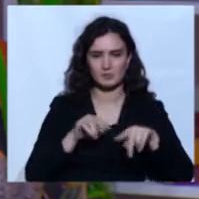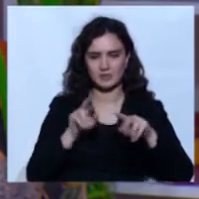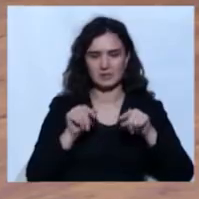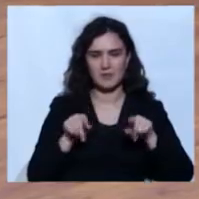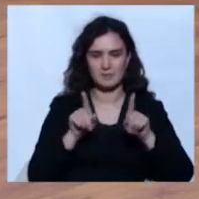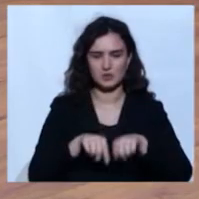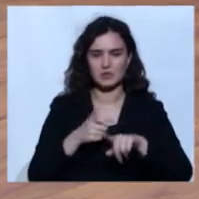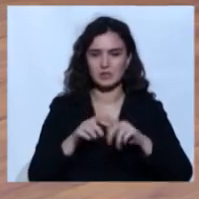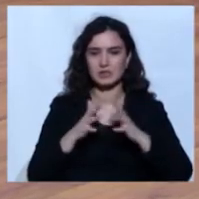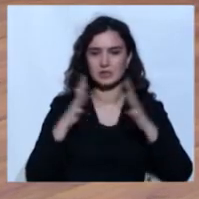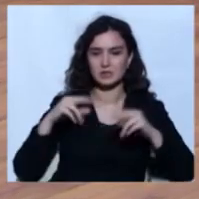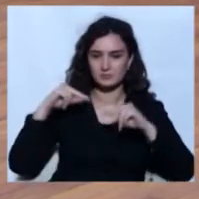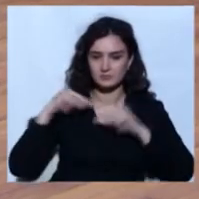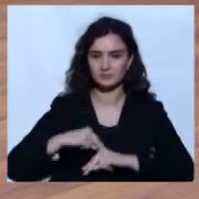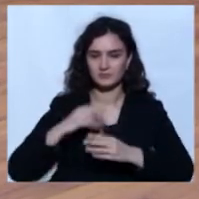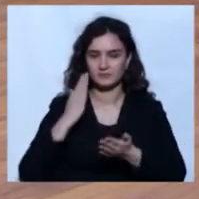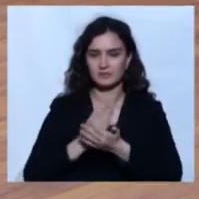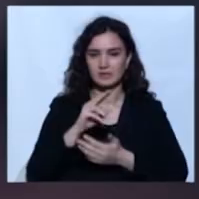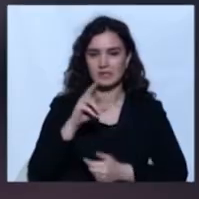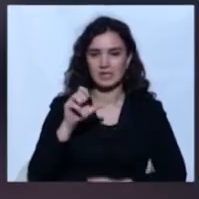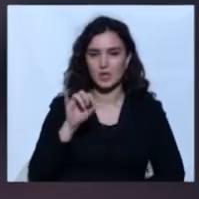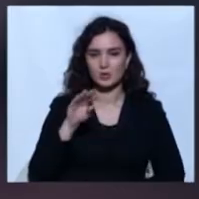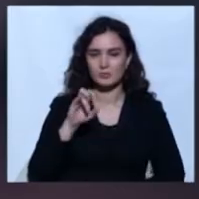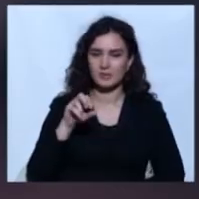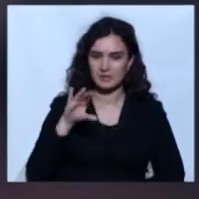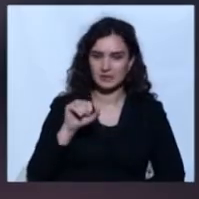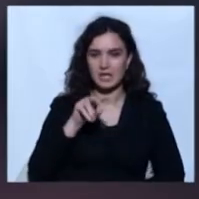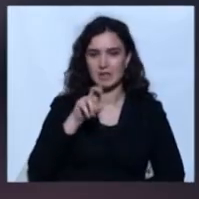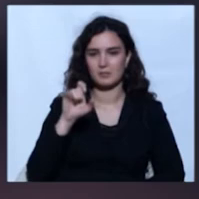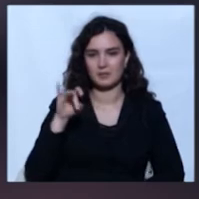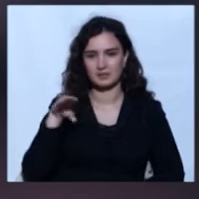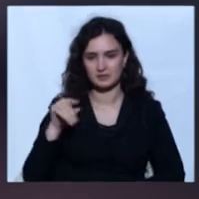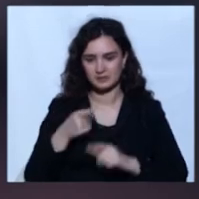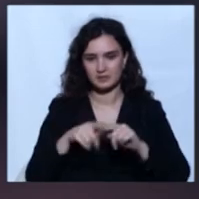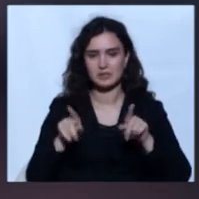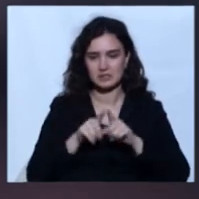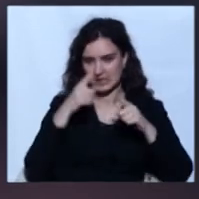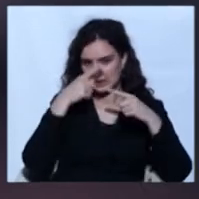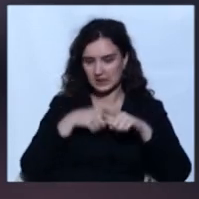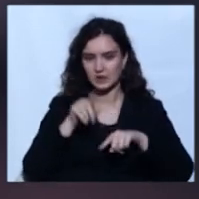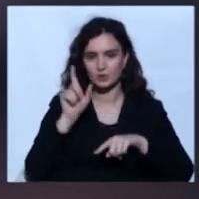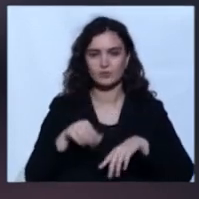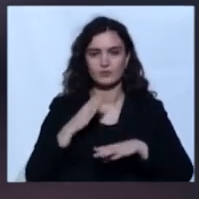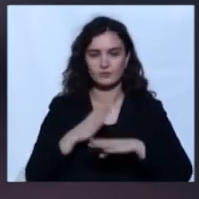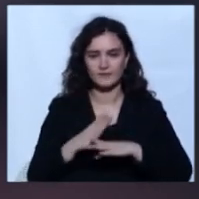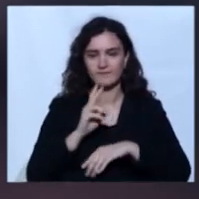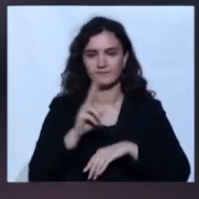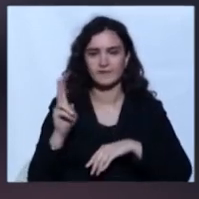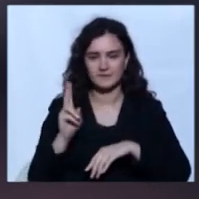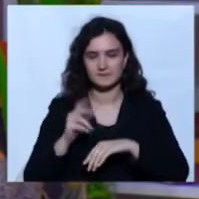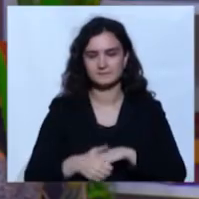ამაში ძალიან დიდი წვლილი მიუძღვის ლეონ ბატისტა ალბერტის, ესეც არქიტექტორი გახლავთ,